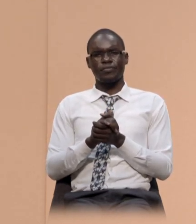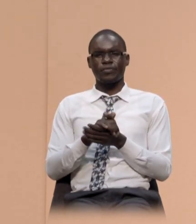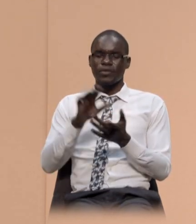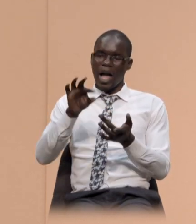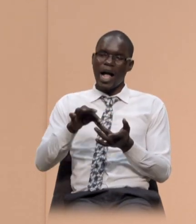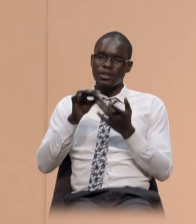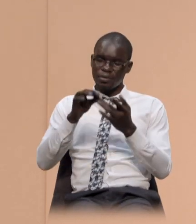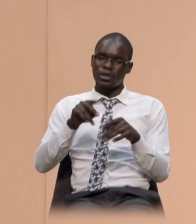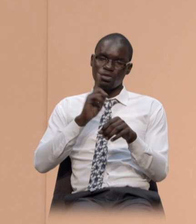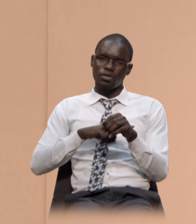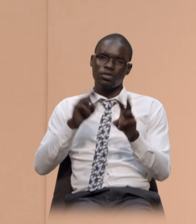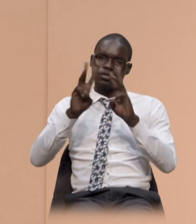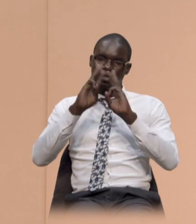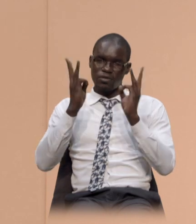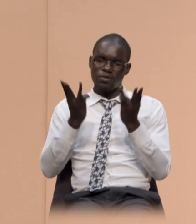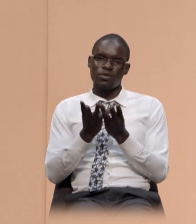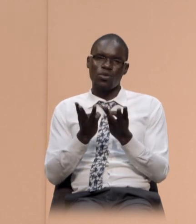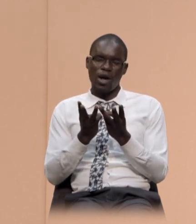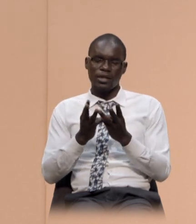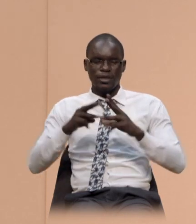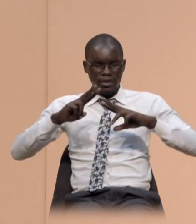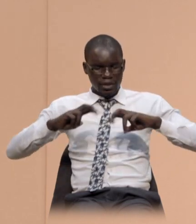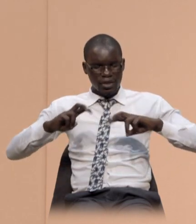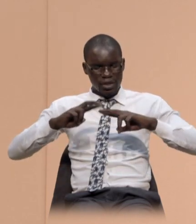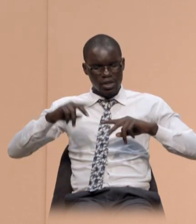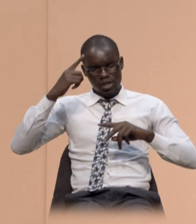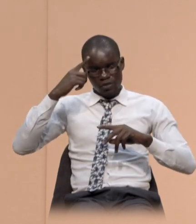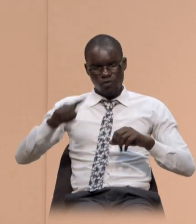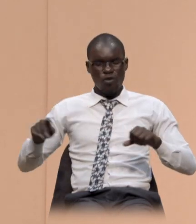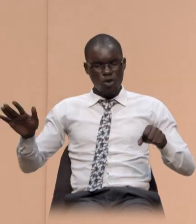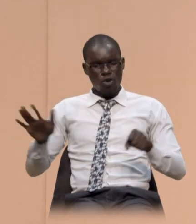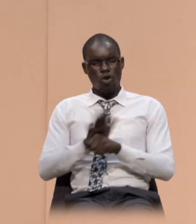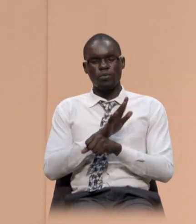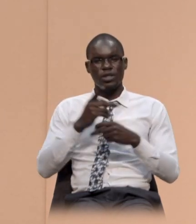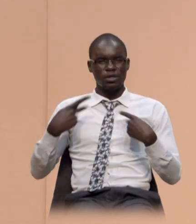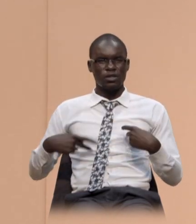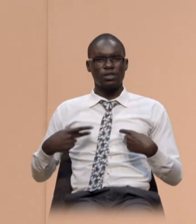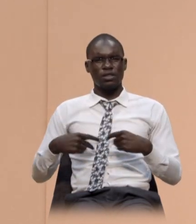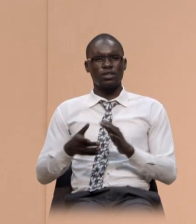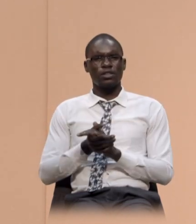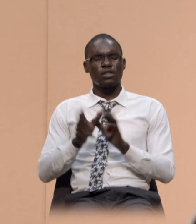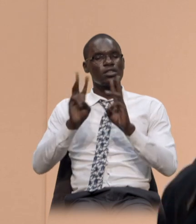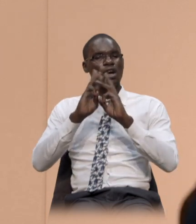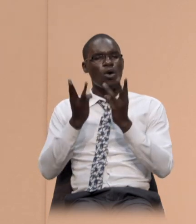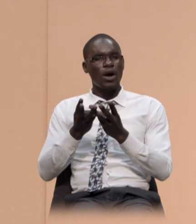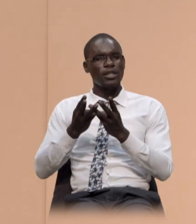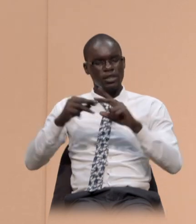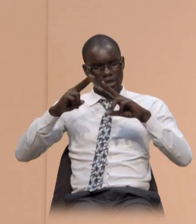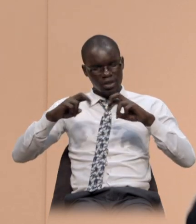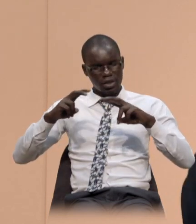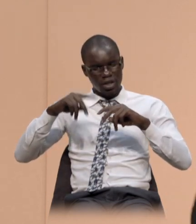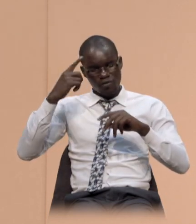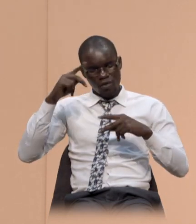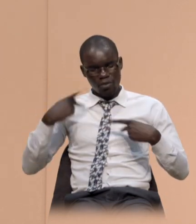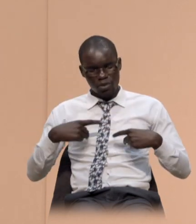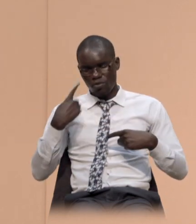pekee ambako dunia inatafuta watu wakamilifu. Dunia inatafuta watu ambao